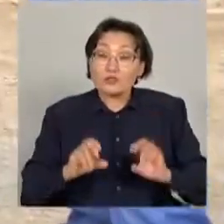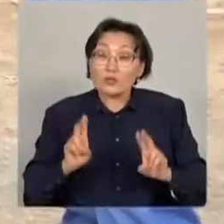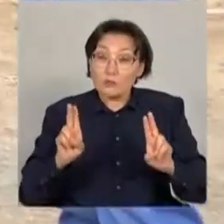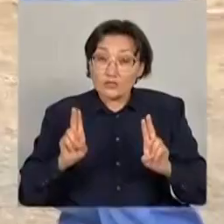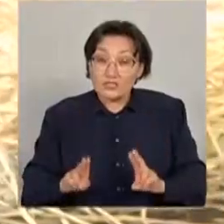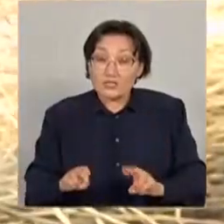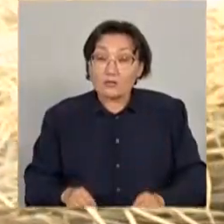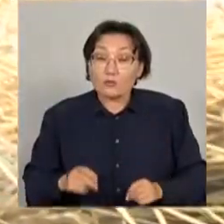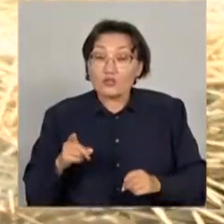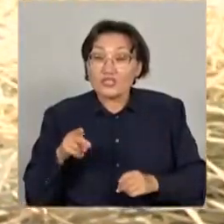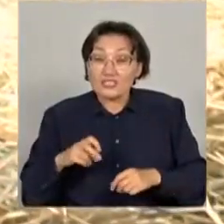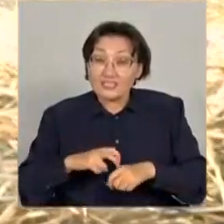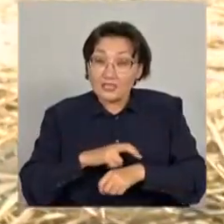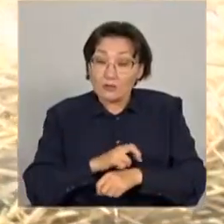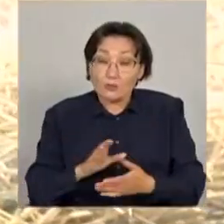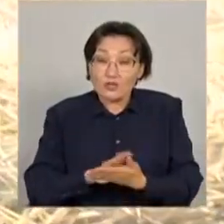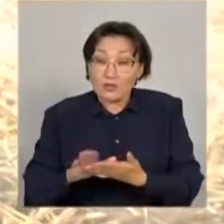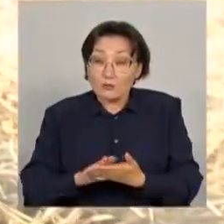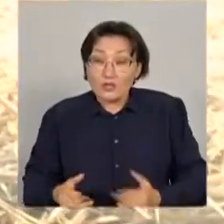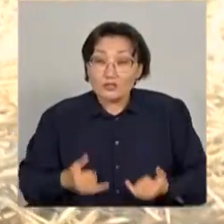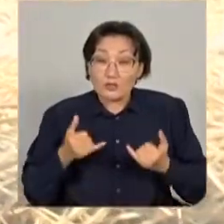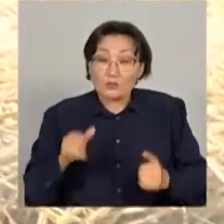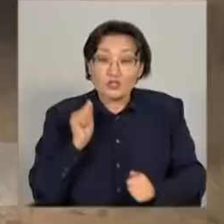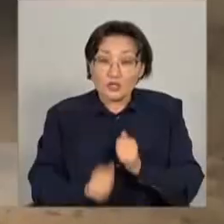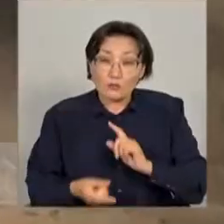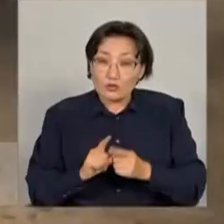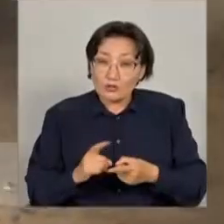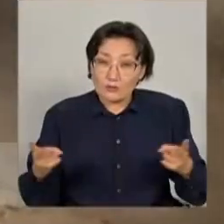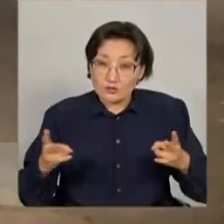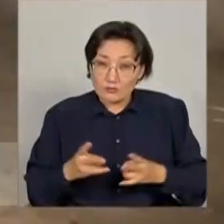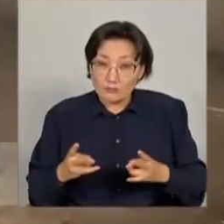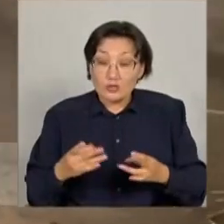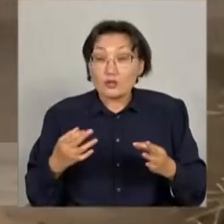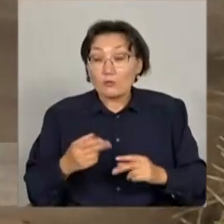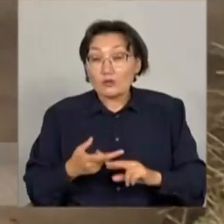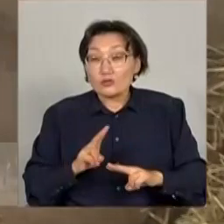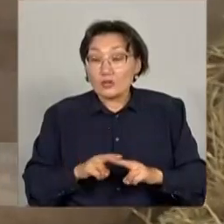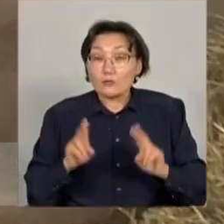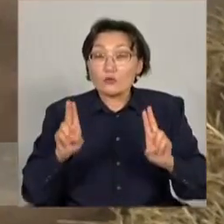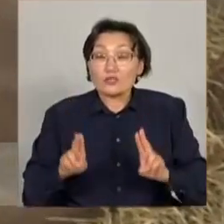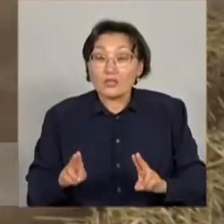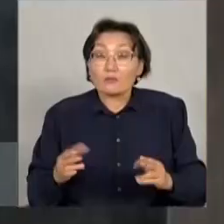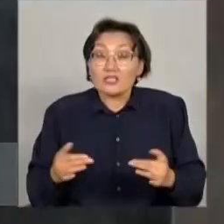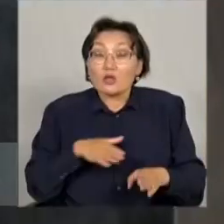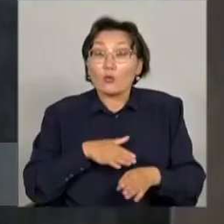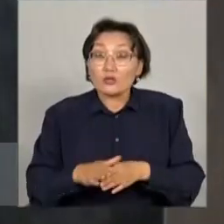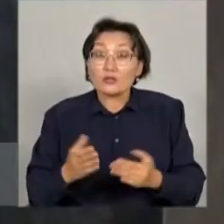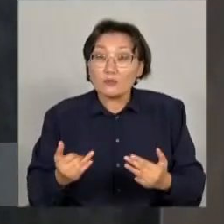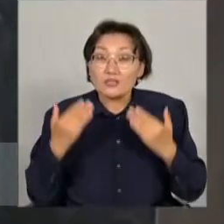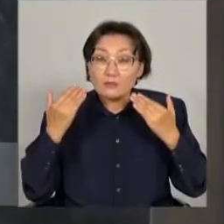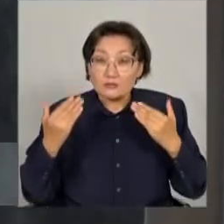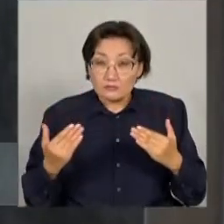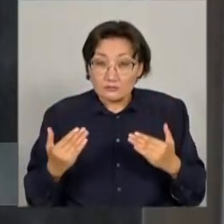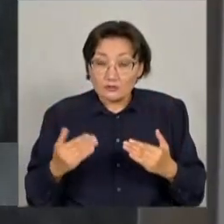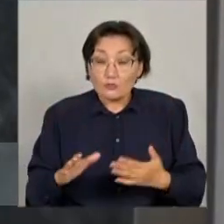боюнча зыянкестерди улоого арналган препарат жии ауыстырылып отуруу тиис. Алайда бул талаптын канчалыкты орундалып жатканы да беймалым.